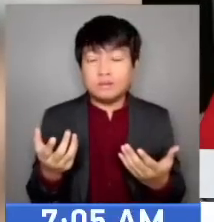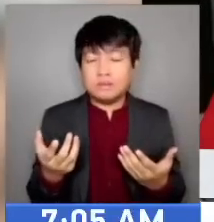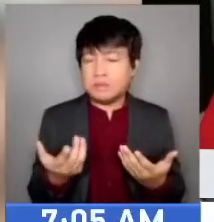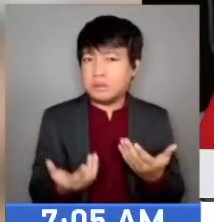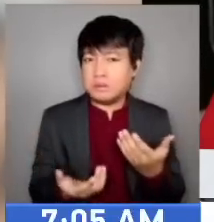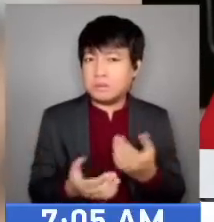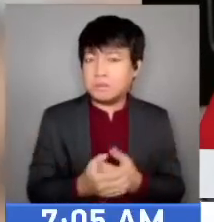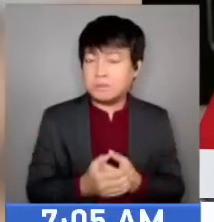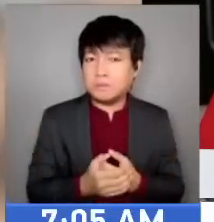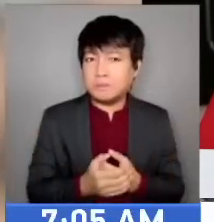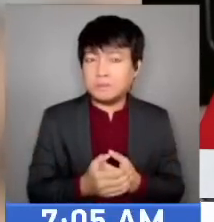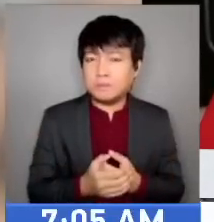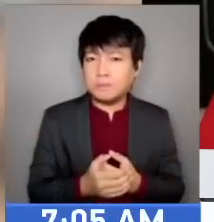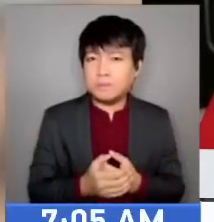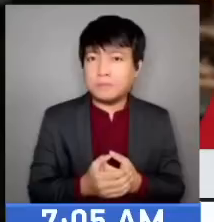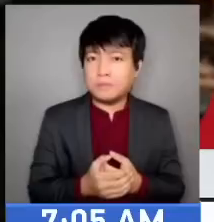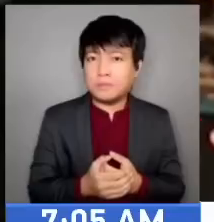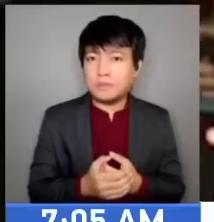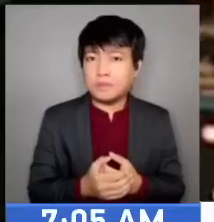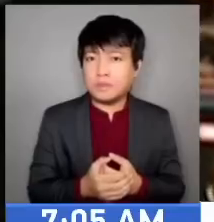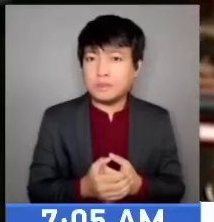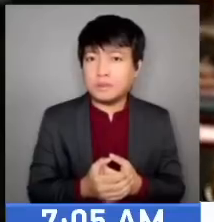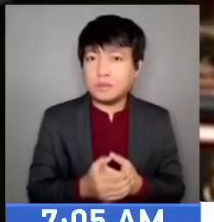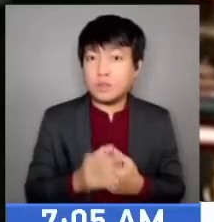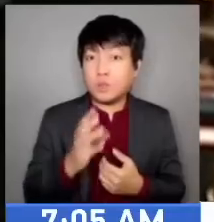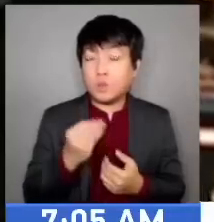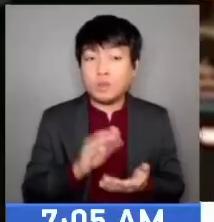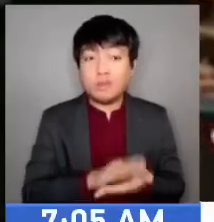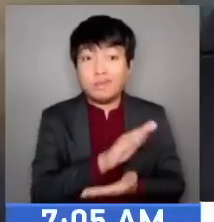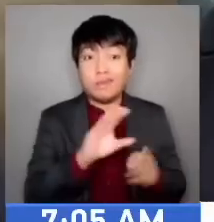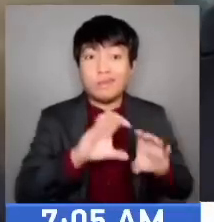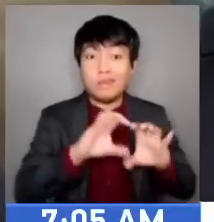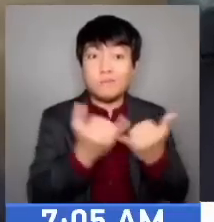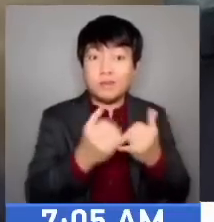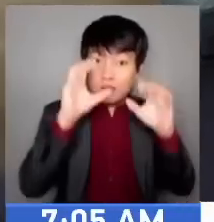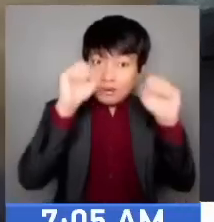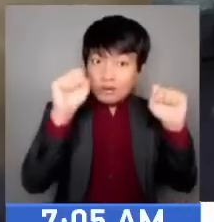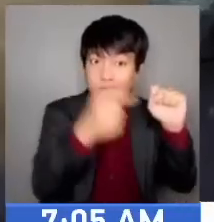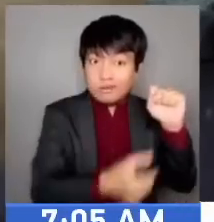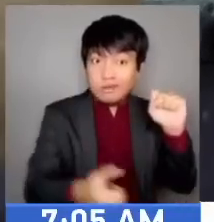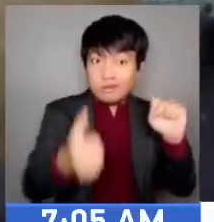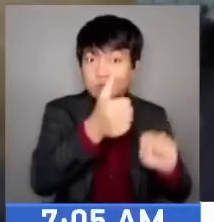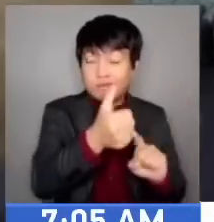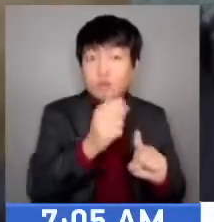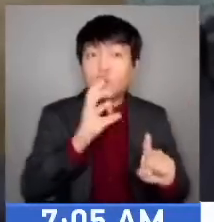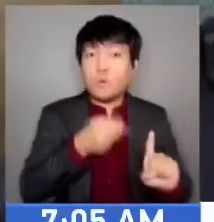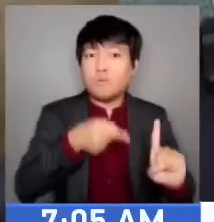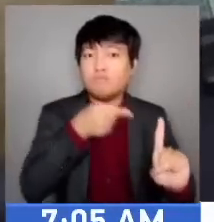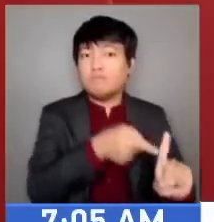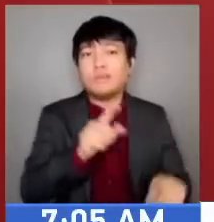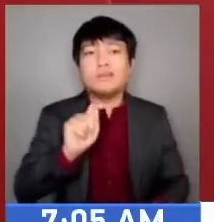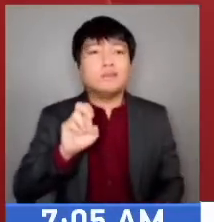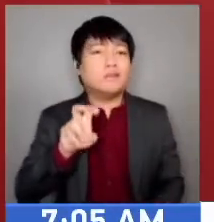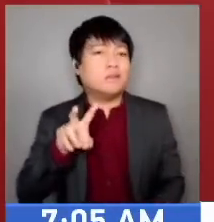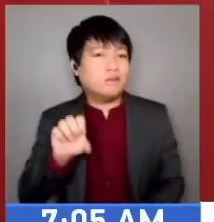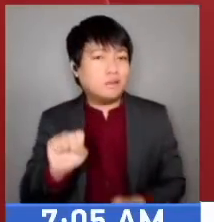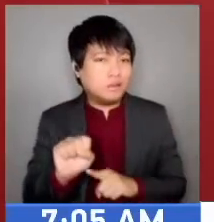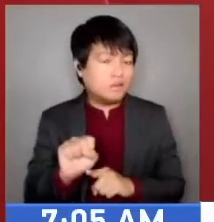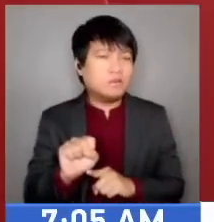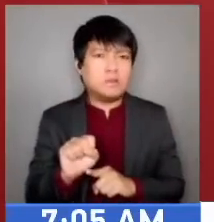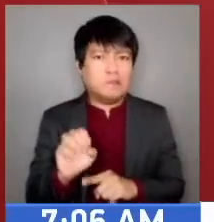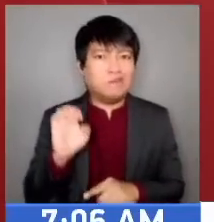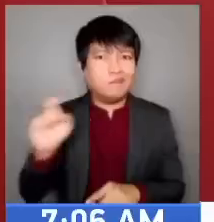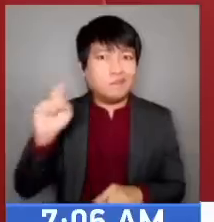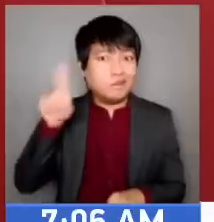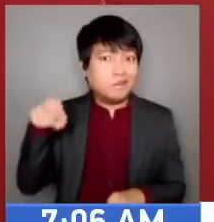it is the president of the company, Pride Henry Teves. Buwelta ng abogado ng dating gobernador. Kailangan pa nila yung